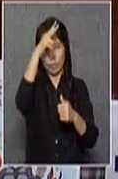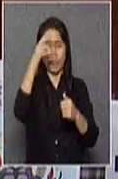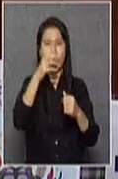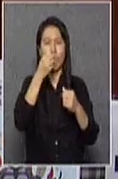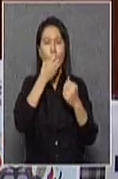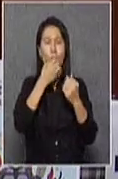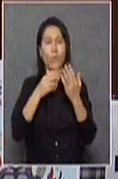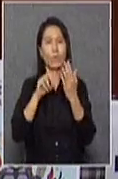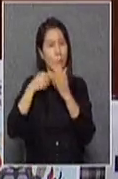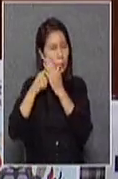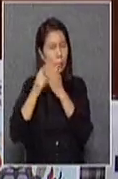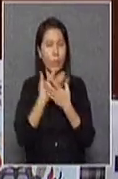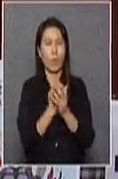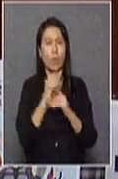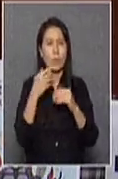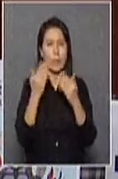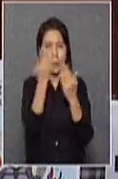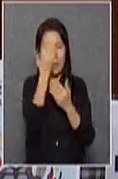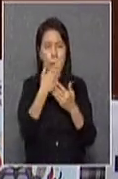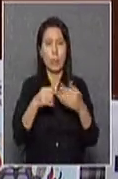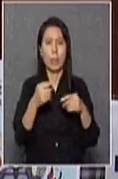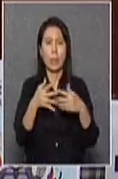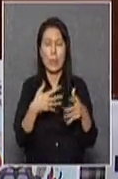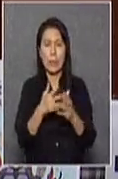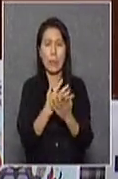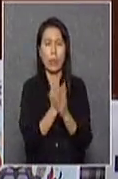電視部用於時事及公共事務